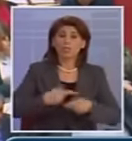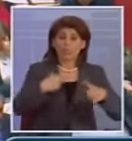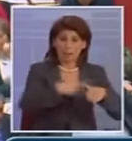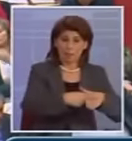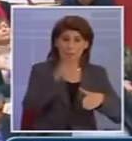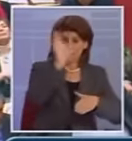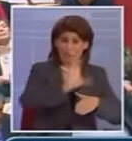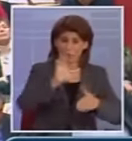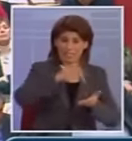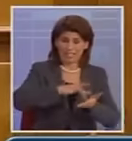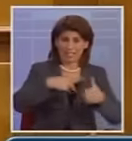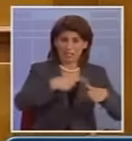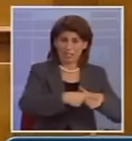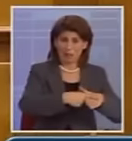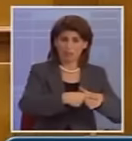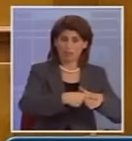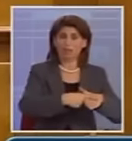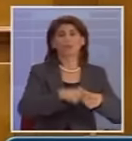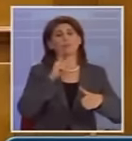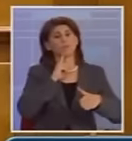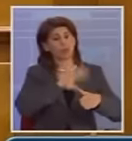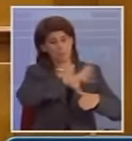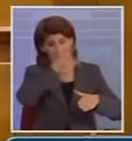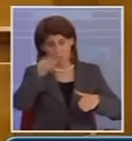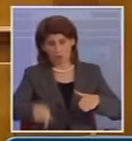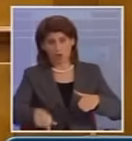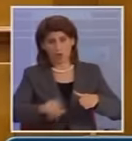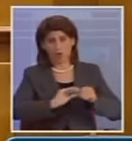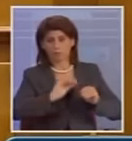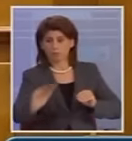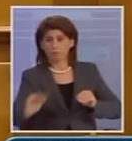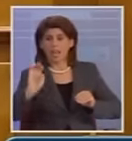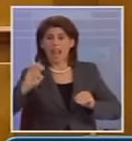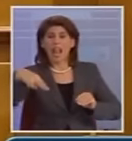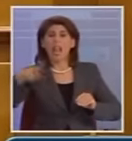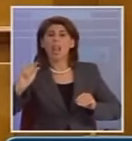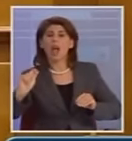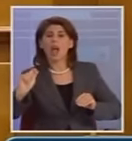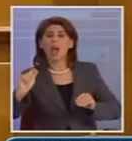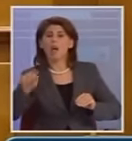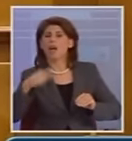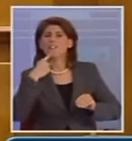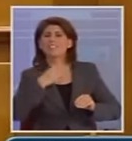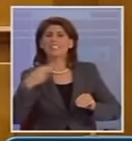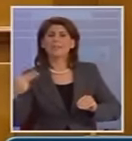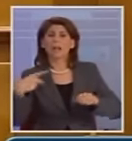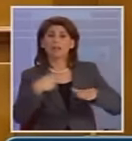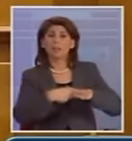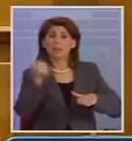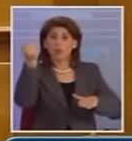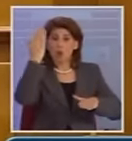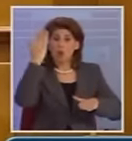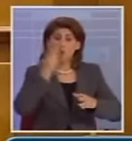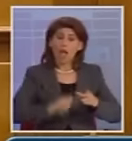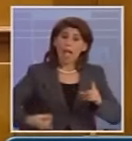την Ευρωπαϊκή Κεντρική Τράπεζα, όπως ήταν μέχρι τώρα, στον ΕΛΑ, σημαίνει ότι το τραπεζικό κόστος